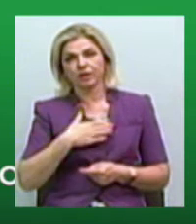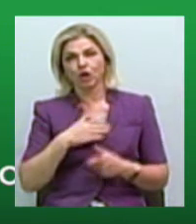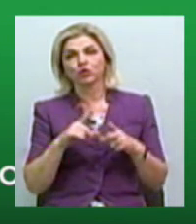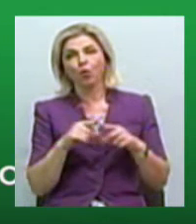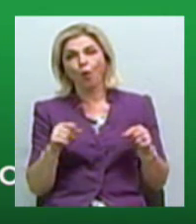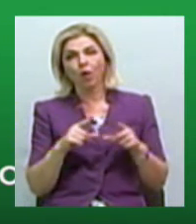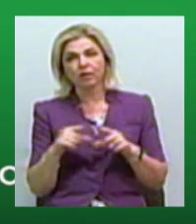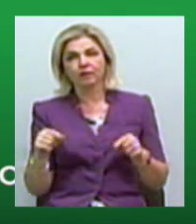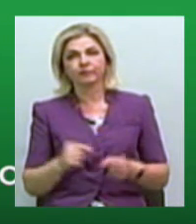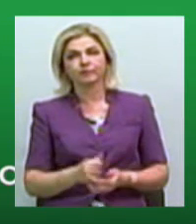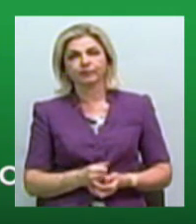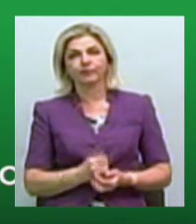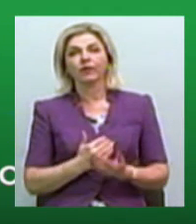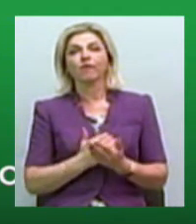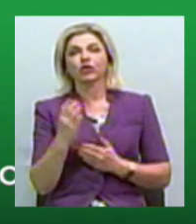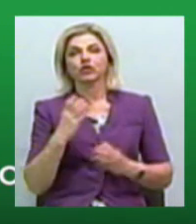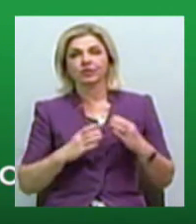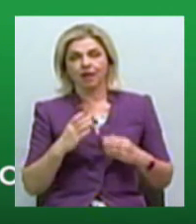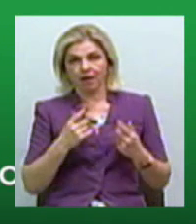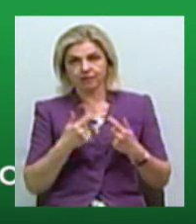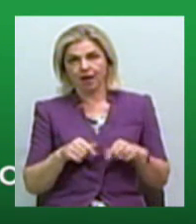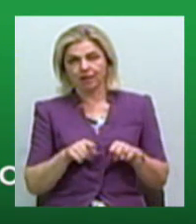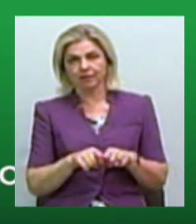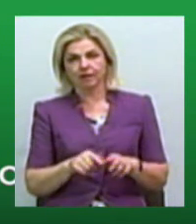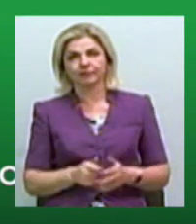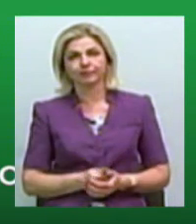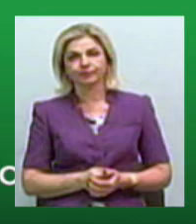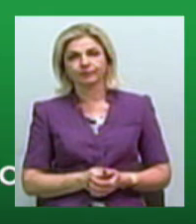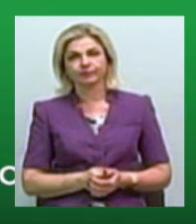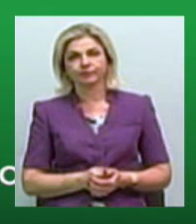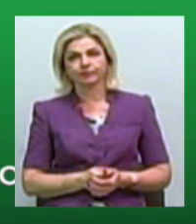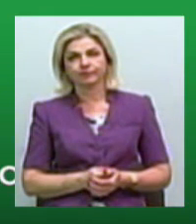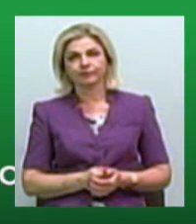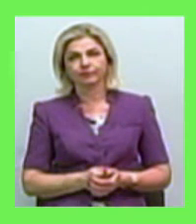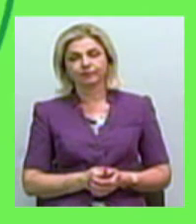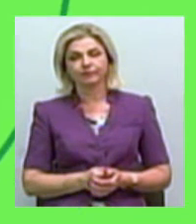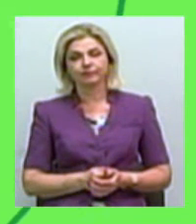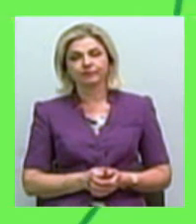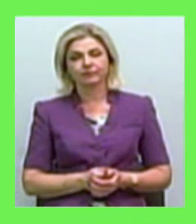школах, вищих навчальних закладах, таке інше.